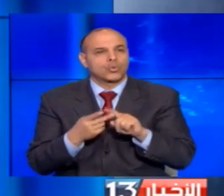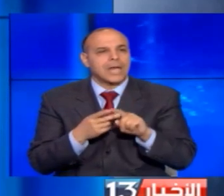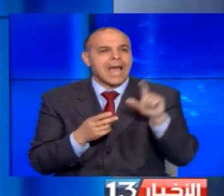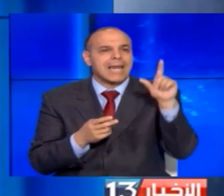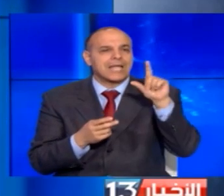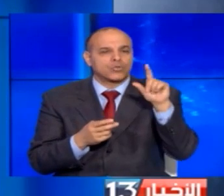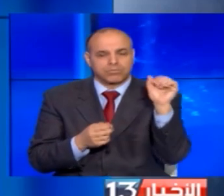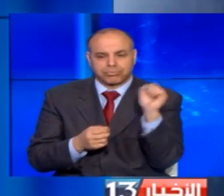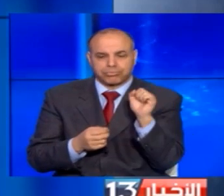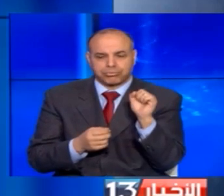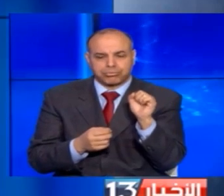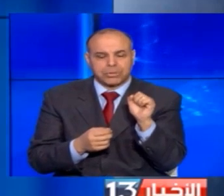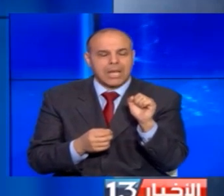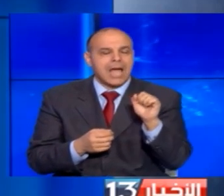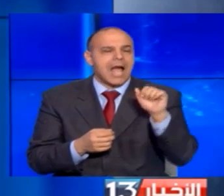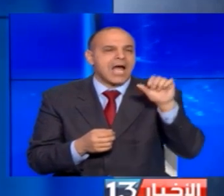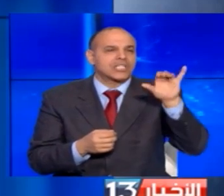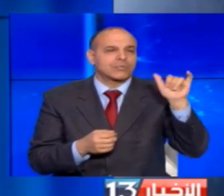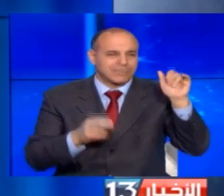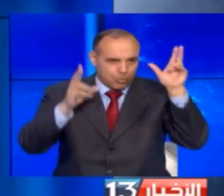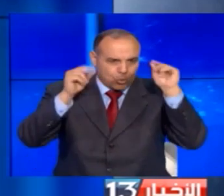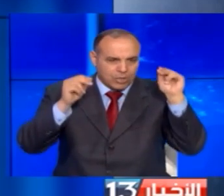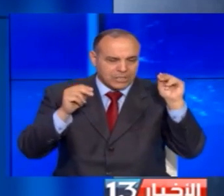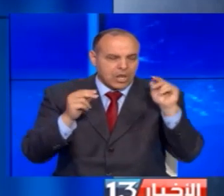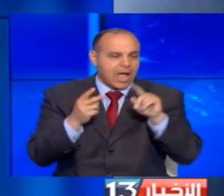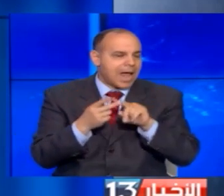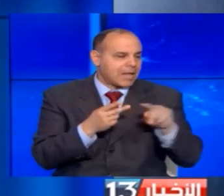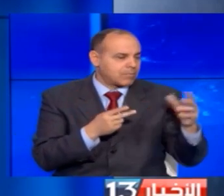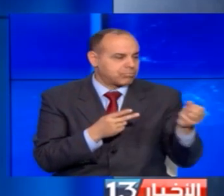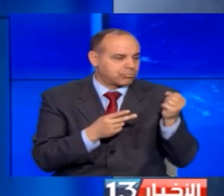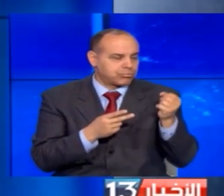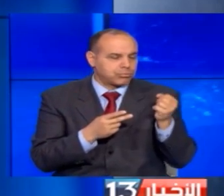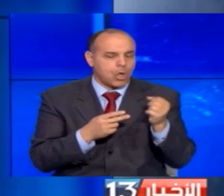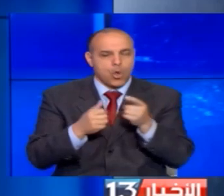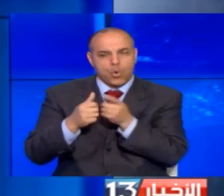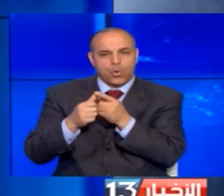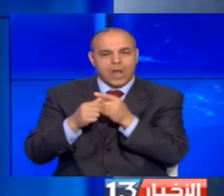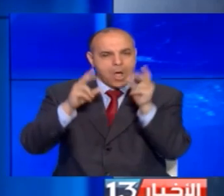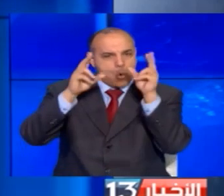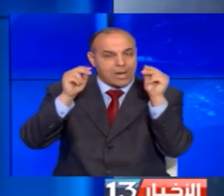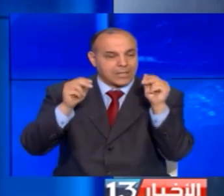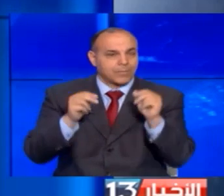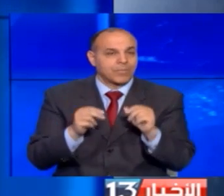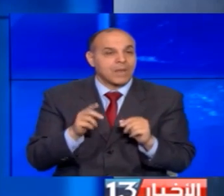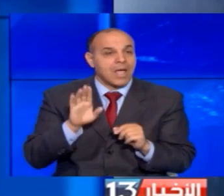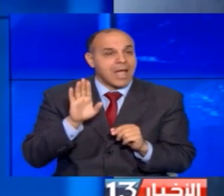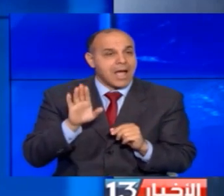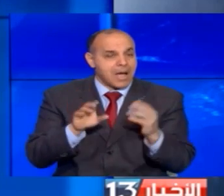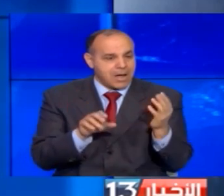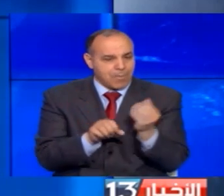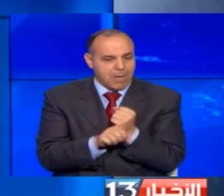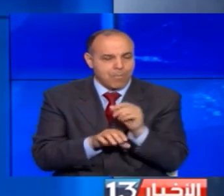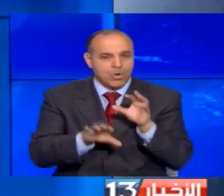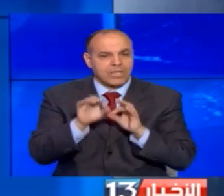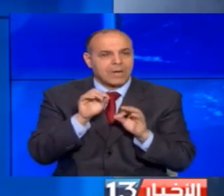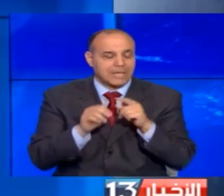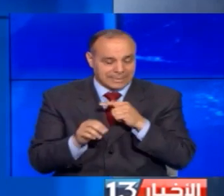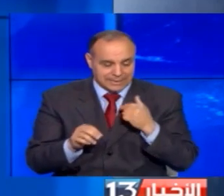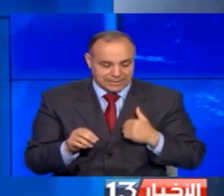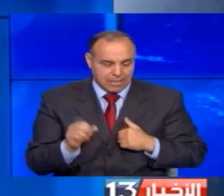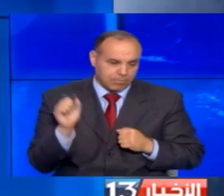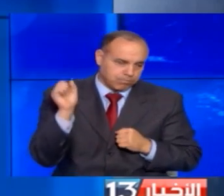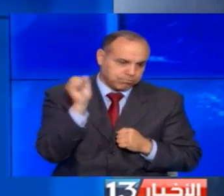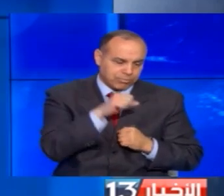لازيو، واحتكم أياكس أمستردام إلى التعادل على ميدانه في الدرجة الأولى الهولندية، فيما حقق منتخب الصين